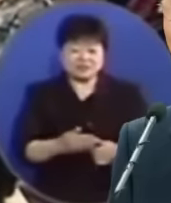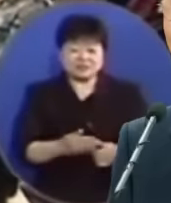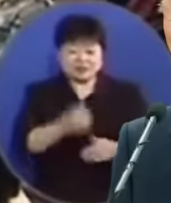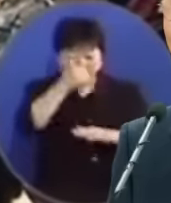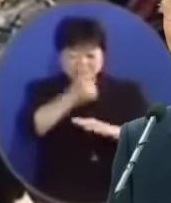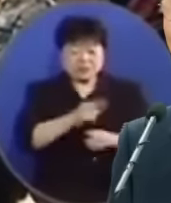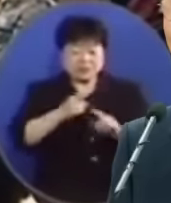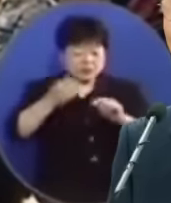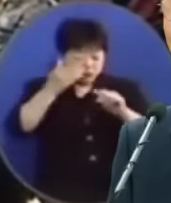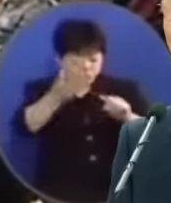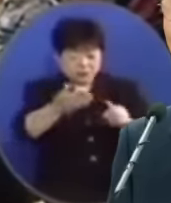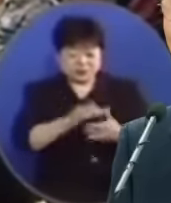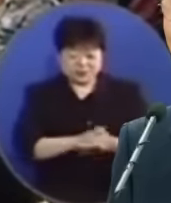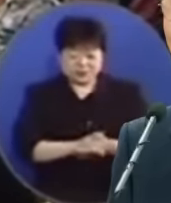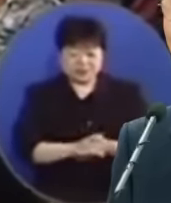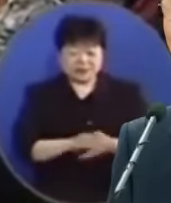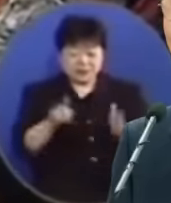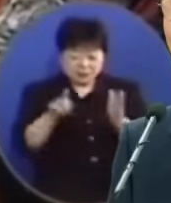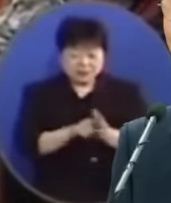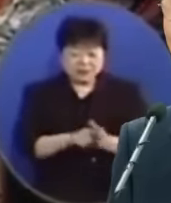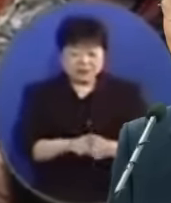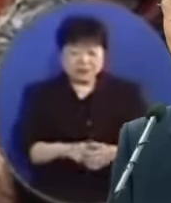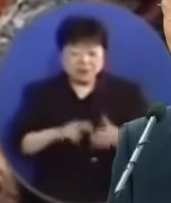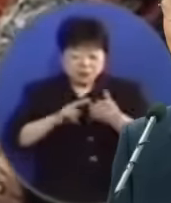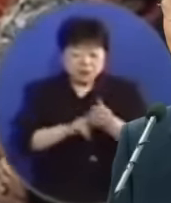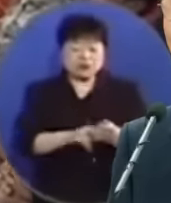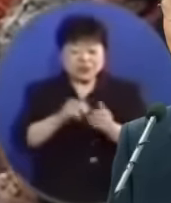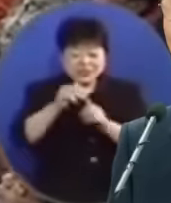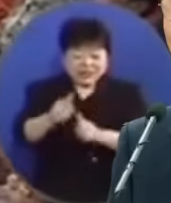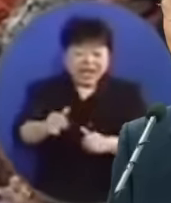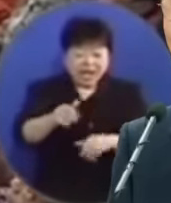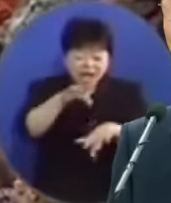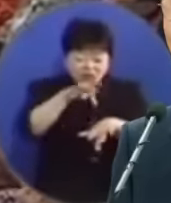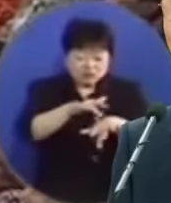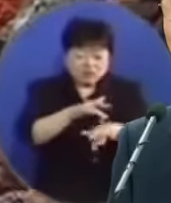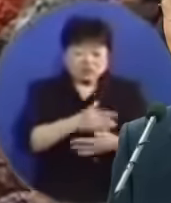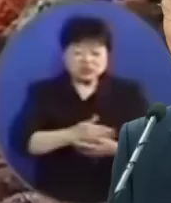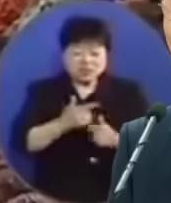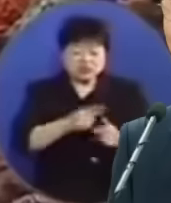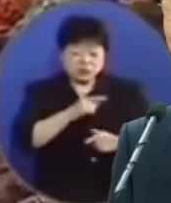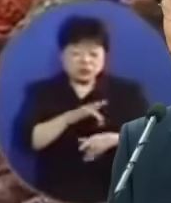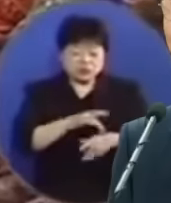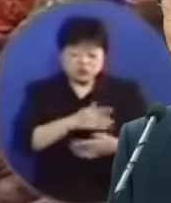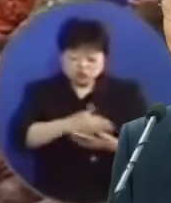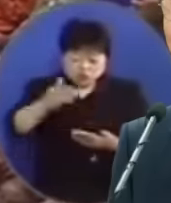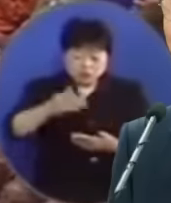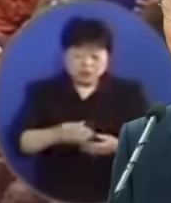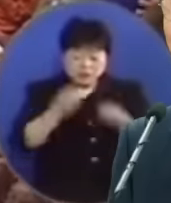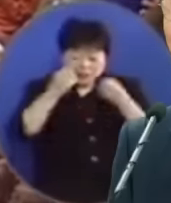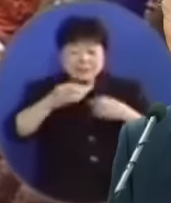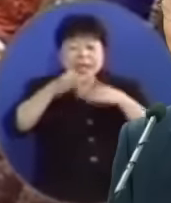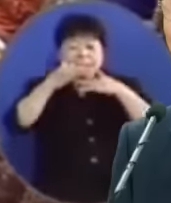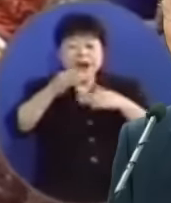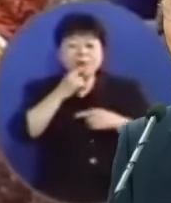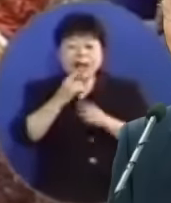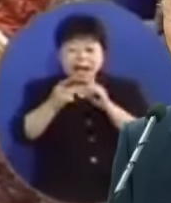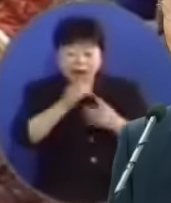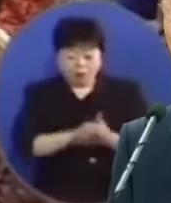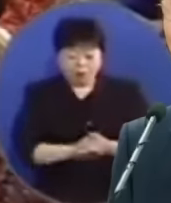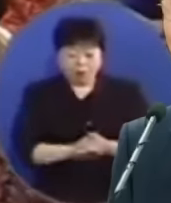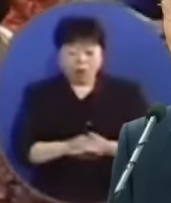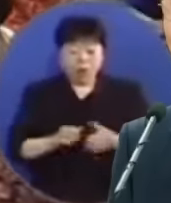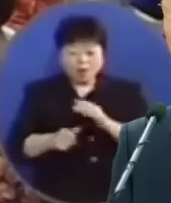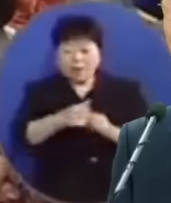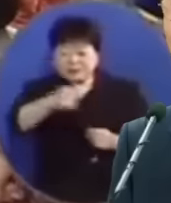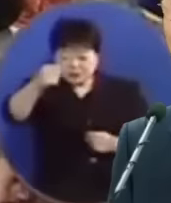남긴 것입니다. 믿는 자들에게는 이런 표적에 따르니 저희가 내 이름으로 귀신을 쫓아내며 새 방언을 말하며